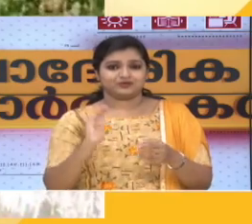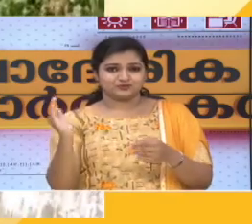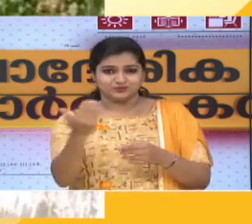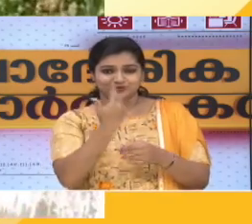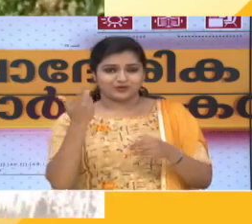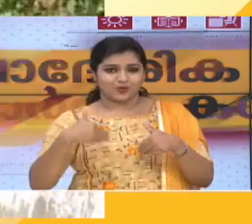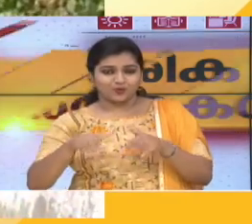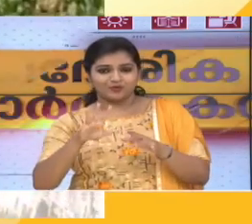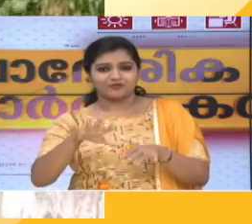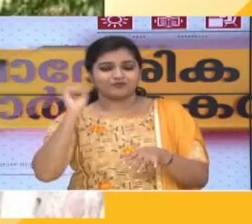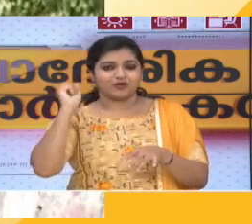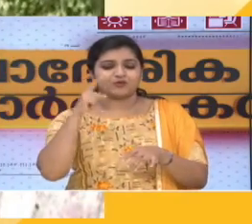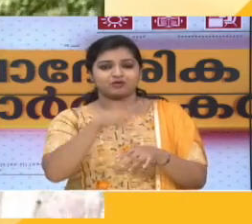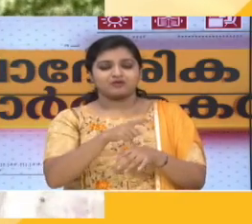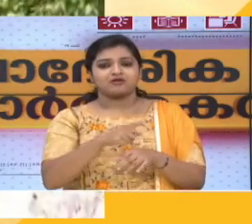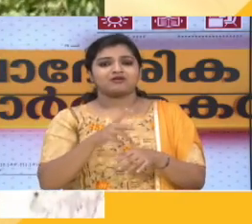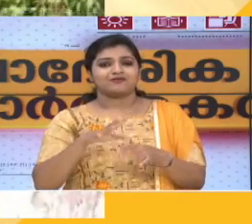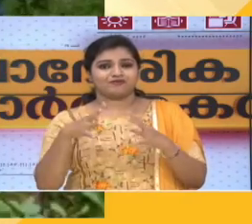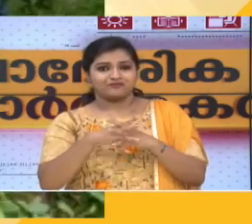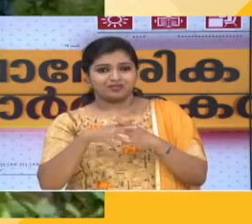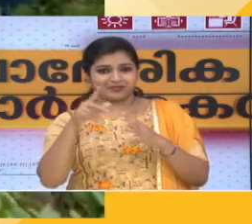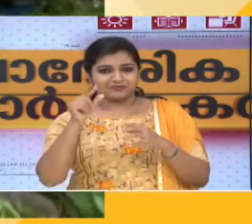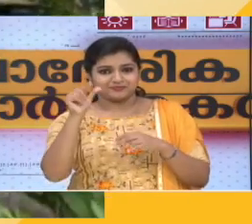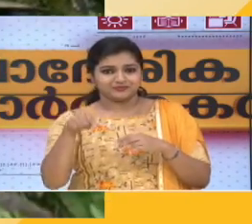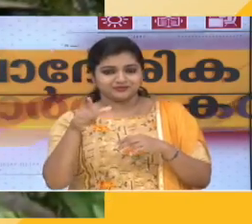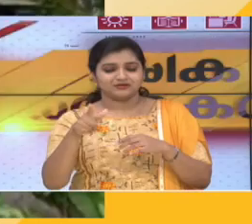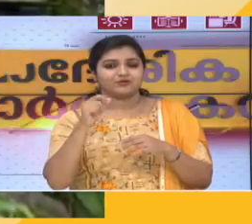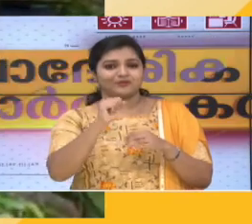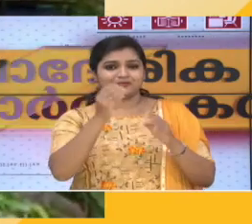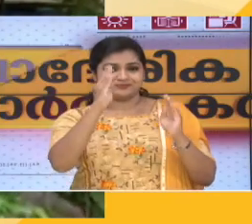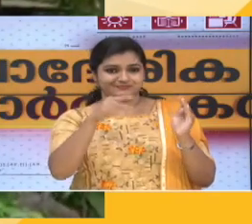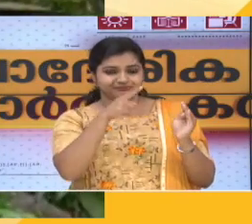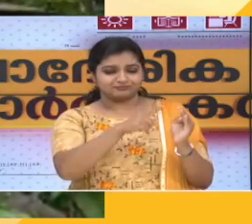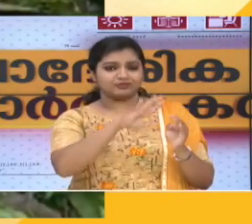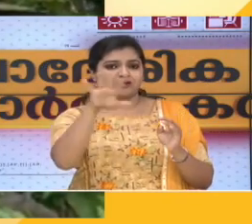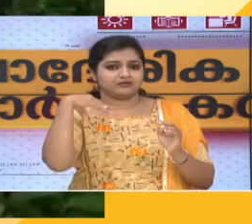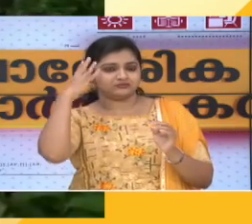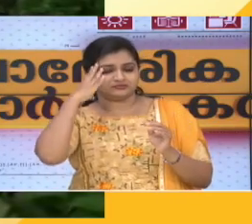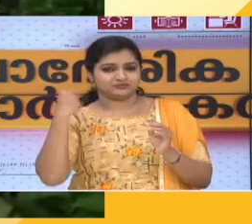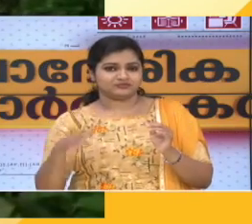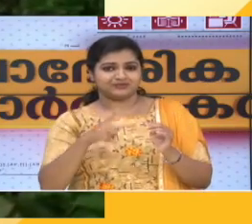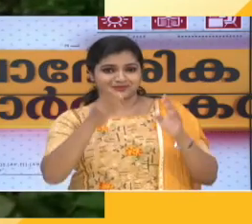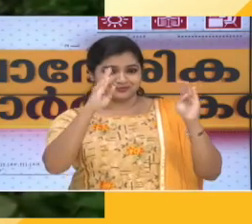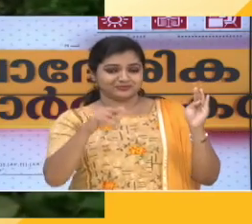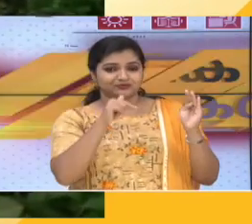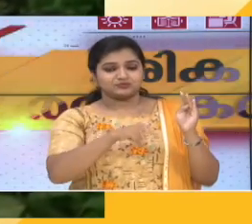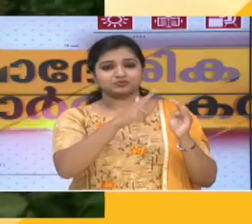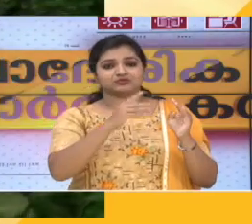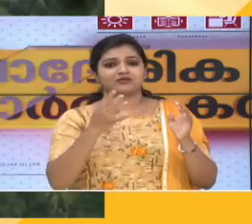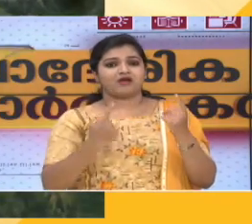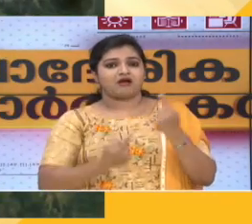വില്യം ക്യാമ്പലിനെയും ഈ ചരിത്ര സ്തൂപത്തെയും നമ്മൾ മറന്നു. പൂർണമായും കാടുമൂടിയ നിലയിലാണ് സ്മാരകശിലയുടെ ഇപ്പോഴത്തെ